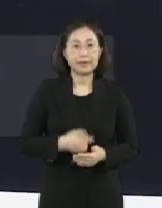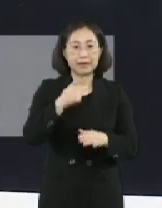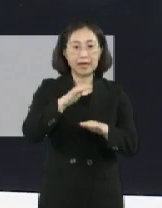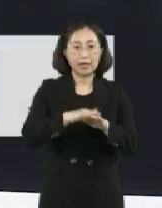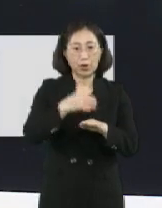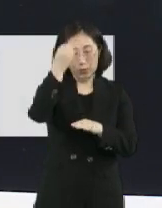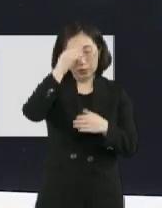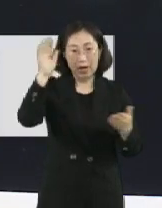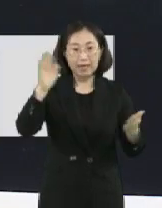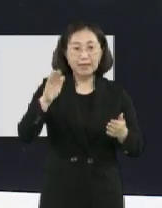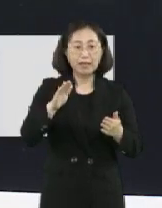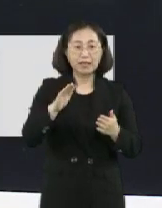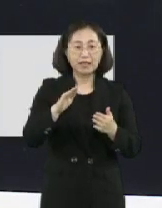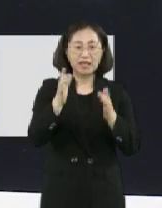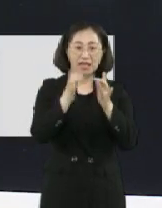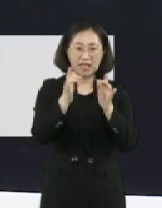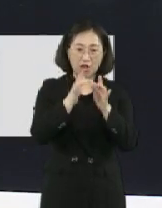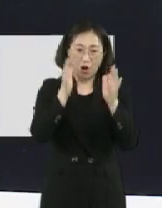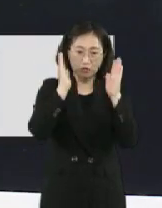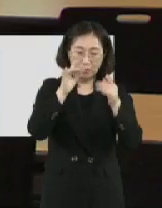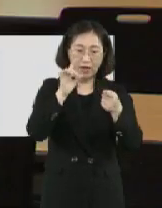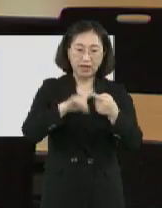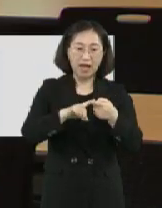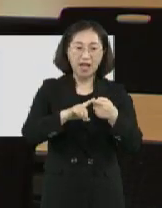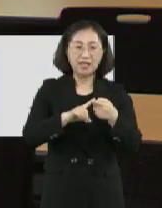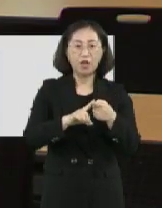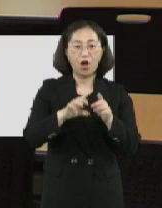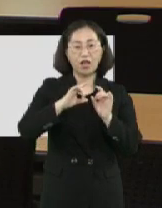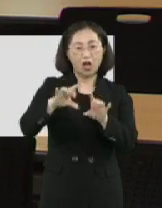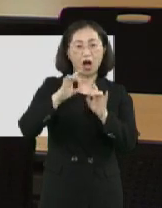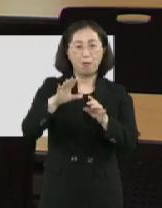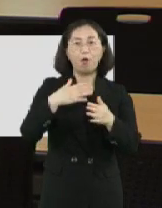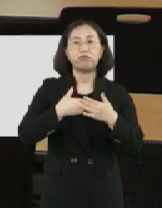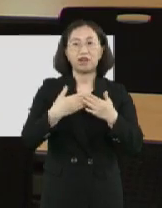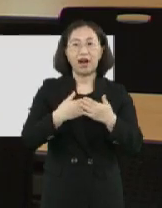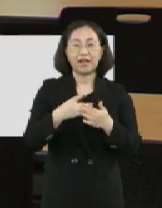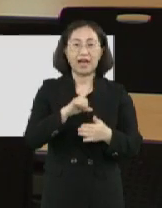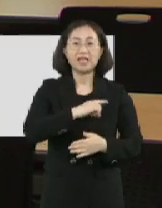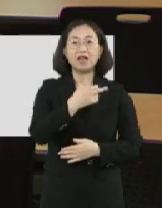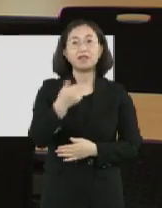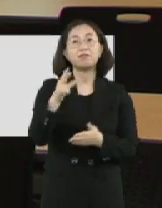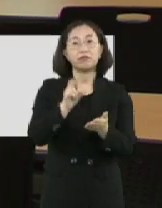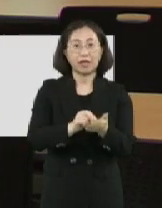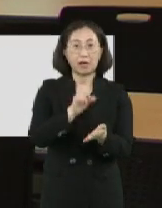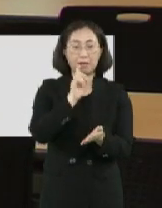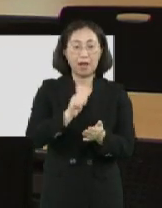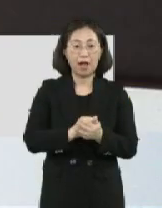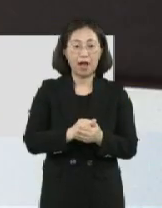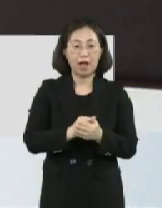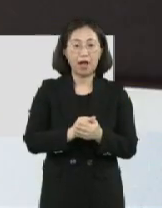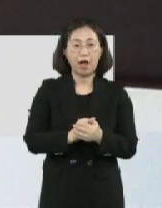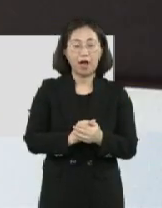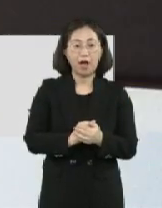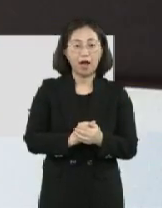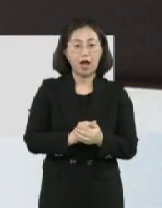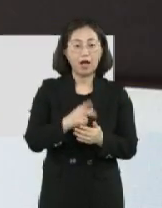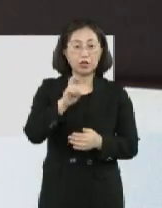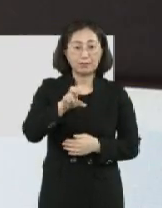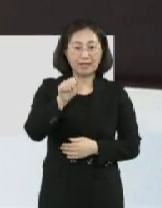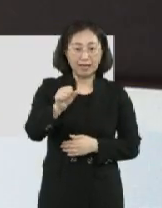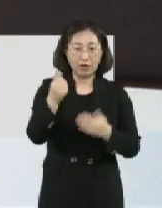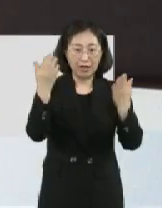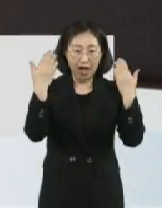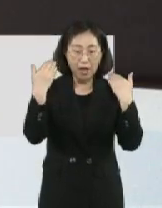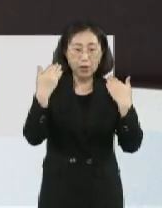대전 고교생들이 원격 수업에 대해 서버 불안을 가장 큰 문제점으로 지적했습니다. 대전 교육정책연구소가